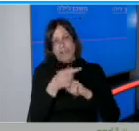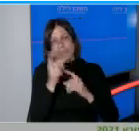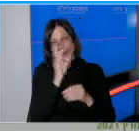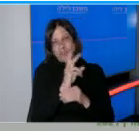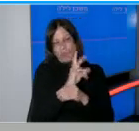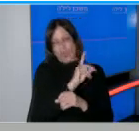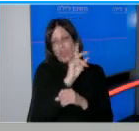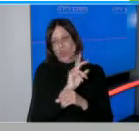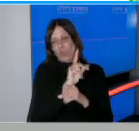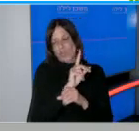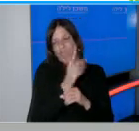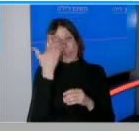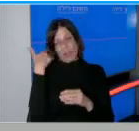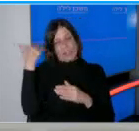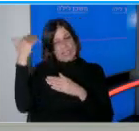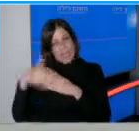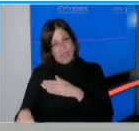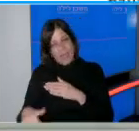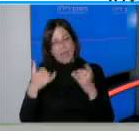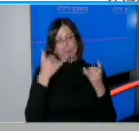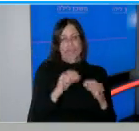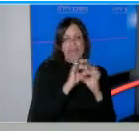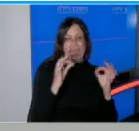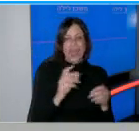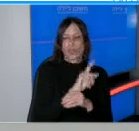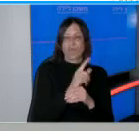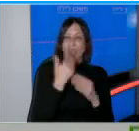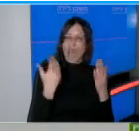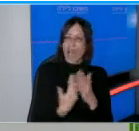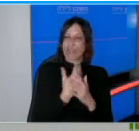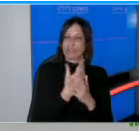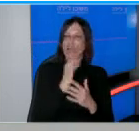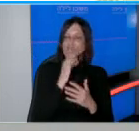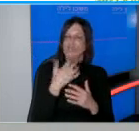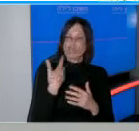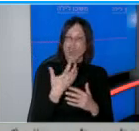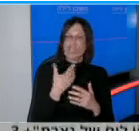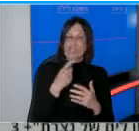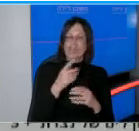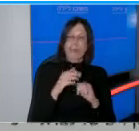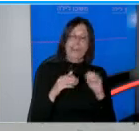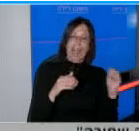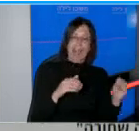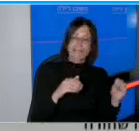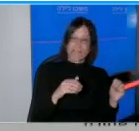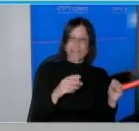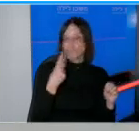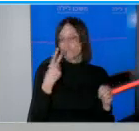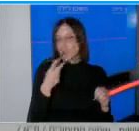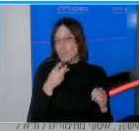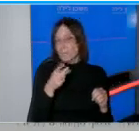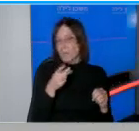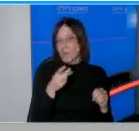הקודמת הסתיימה, ומתחילה תקופה חדשה של הקולוניאליזם המערבי, ואז, אני לא יודעת אם אתם רואים פה,